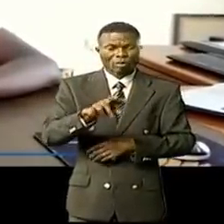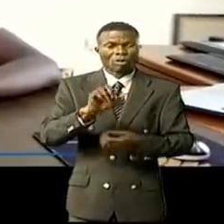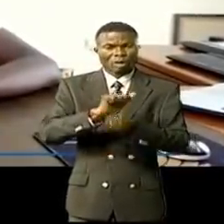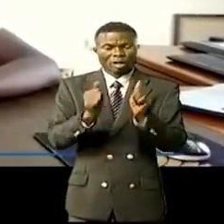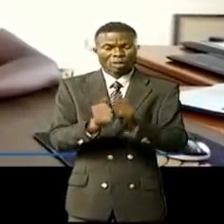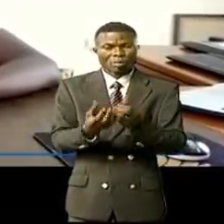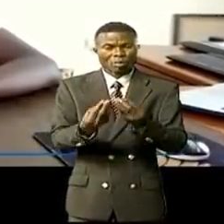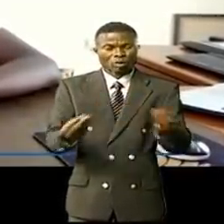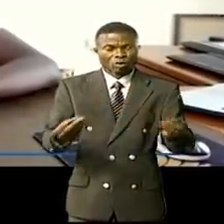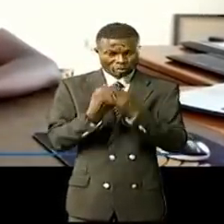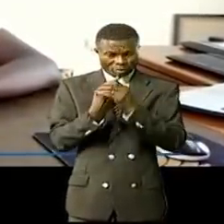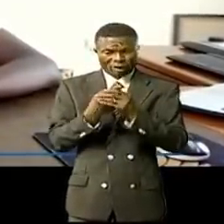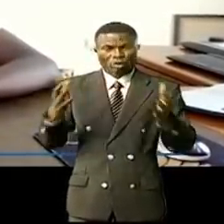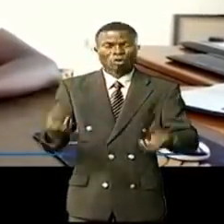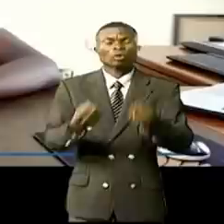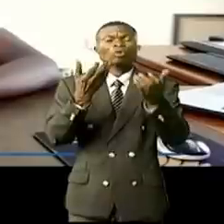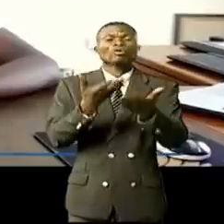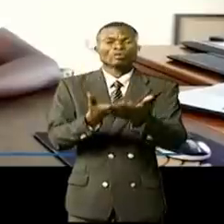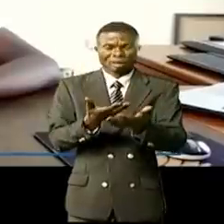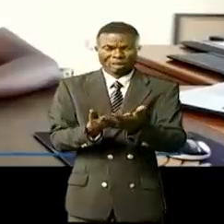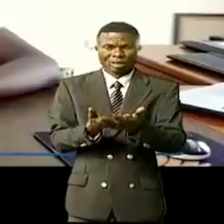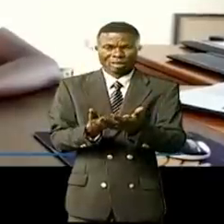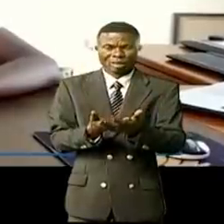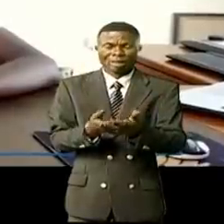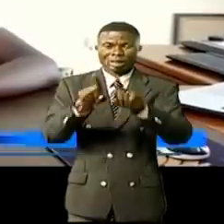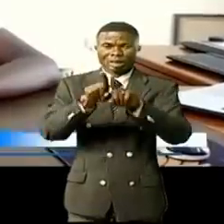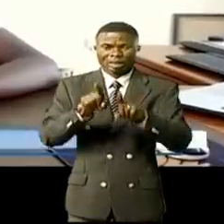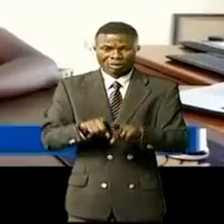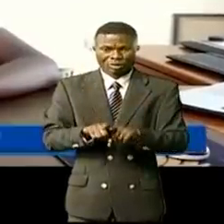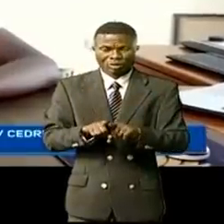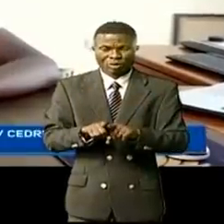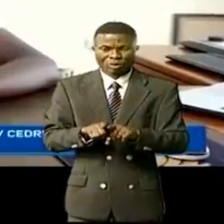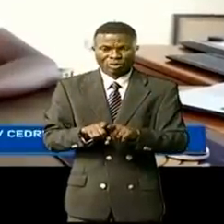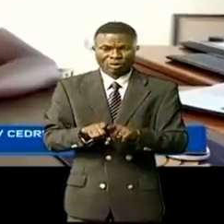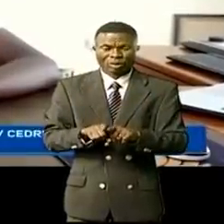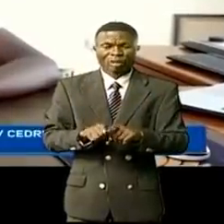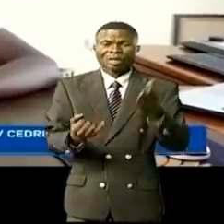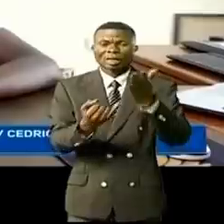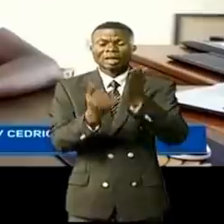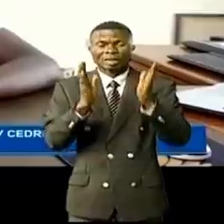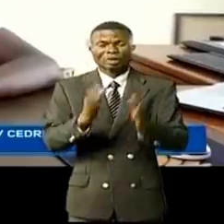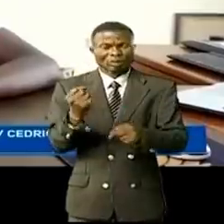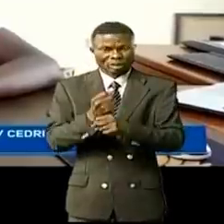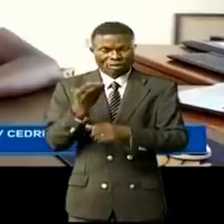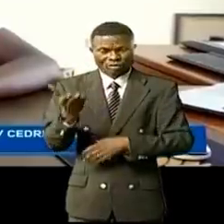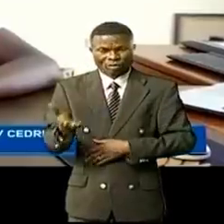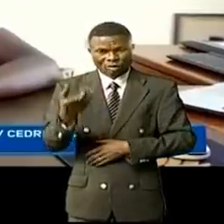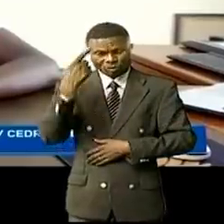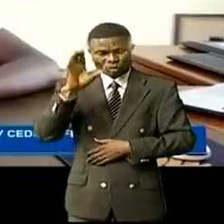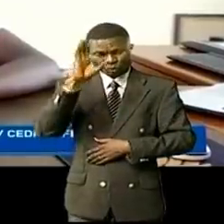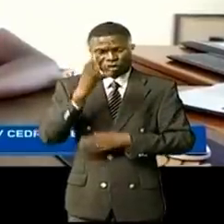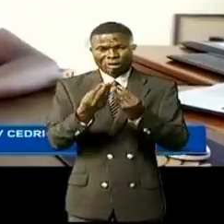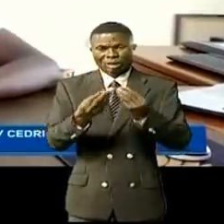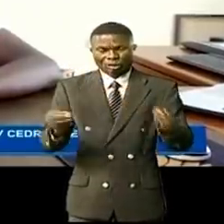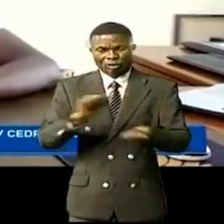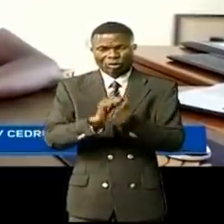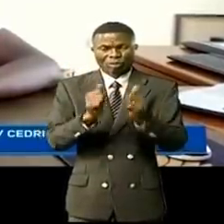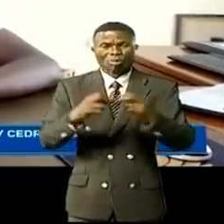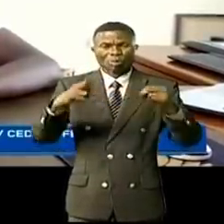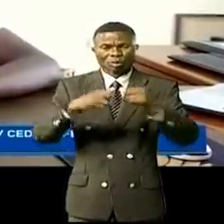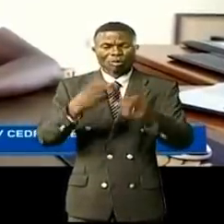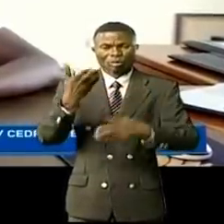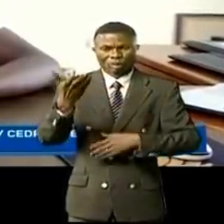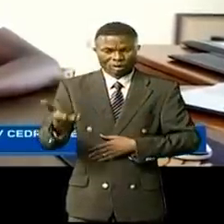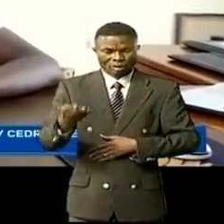situation est maîtrisée et que nos ingénieurs sont à pied d'œuvre pour remettre la